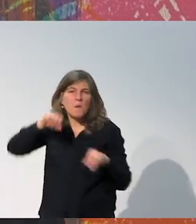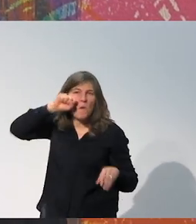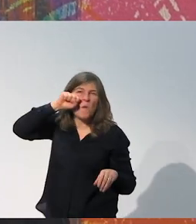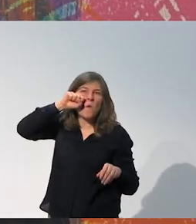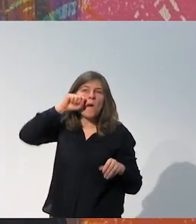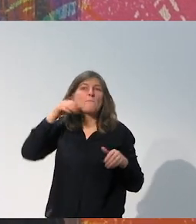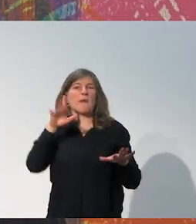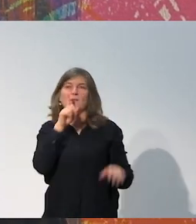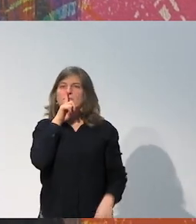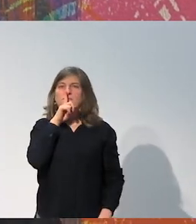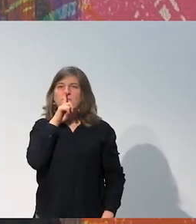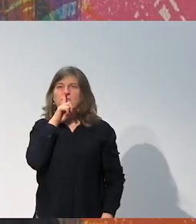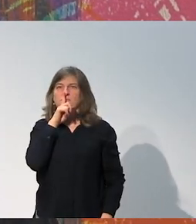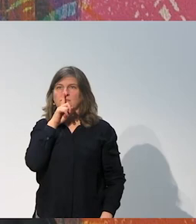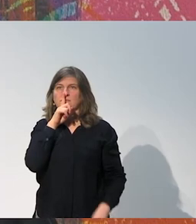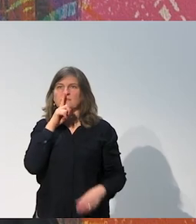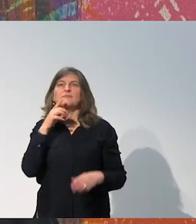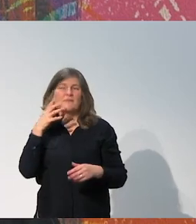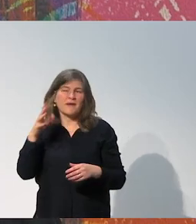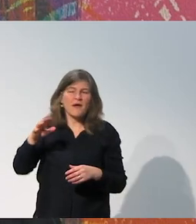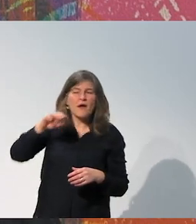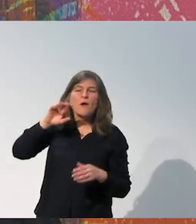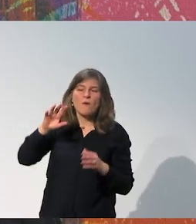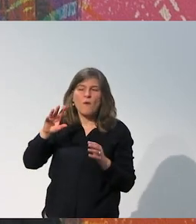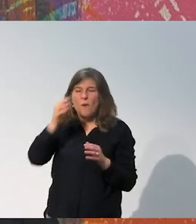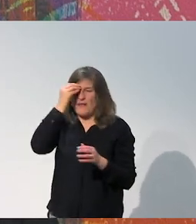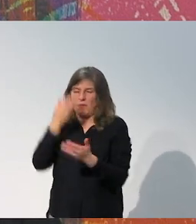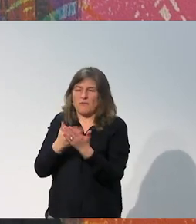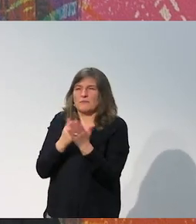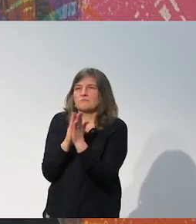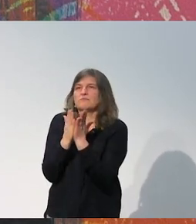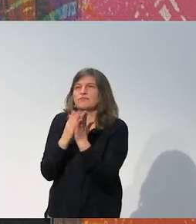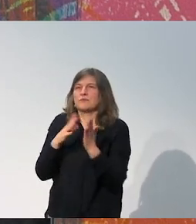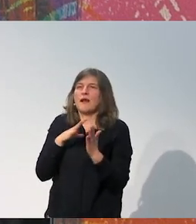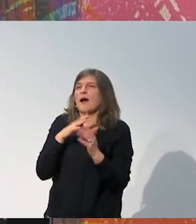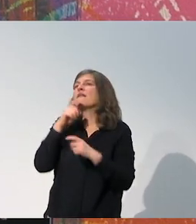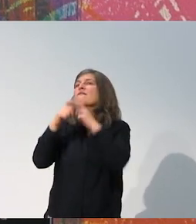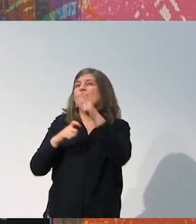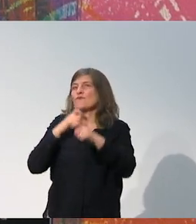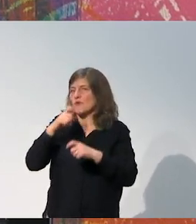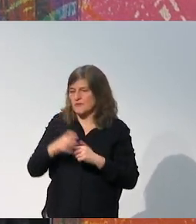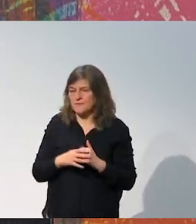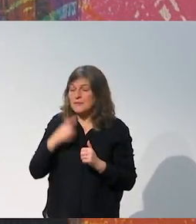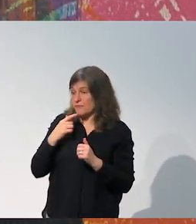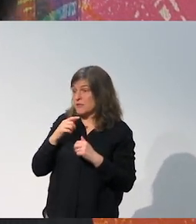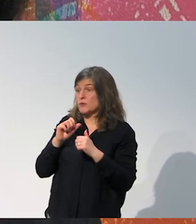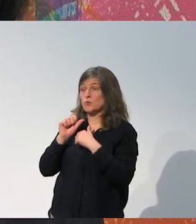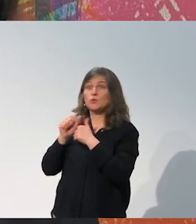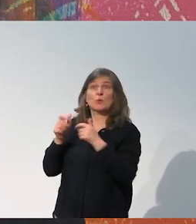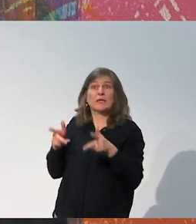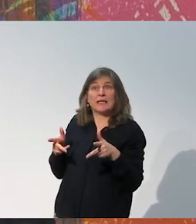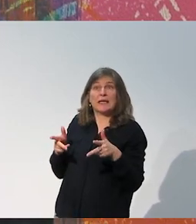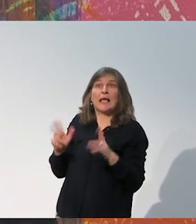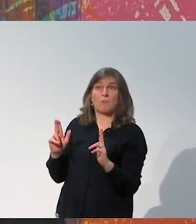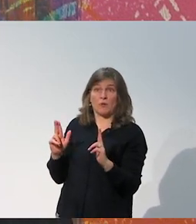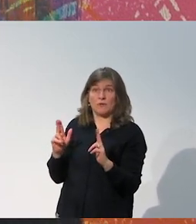qu'on évitera petit à petit de venir dans cette maison où on sait bien qu'il y a la violence. Alors c'est une époque finalement. Oui. Ce, mmh, livre est très court, comme je